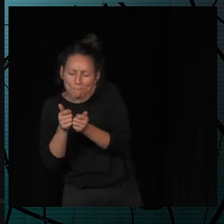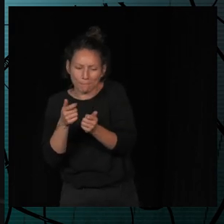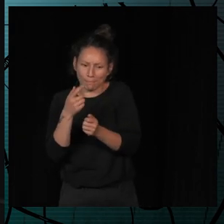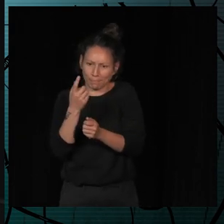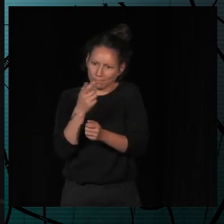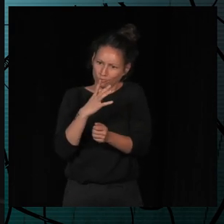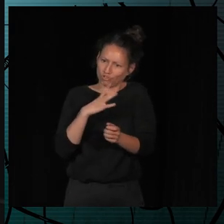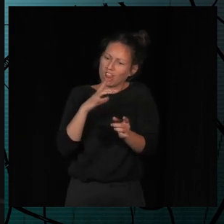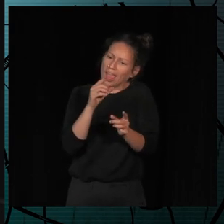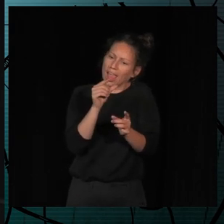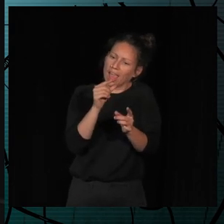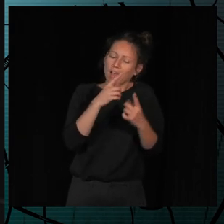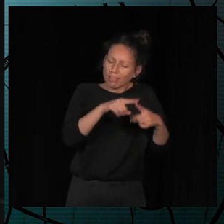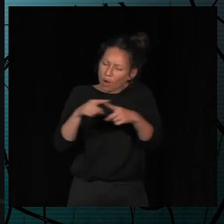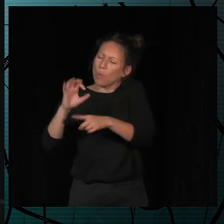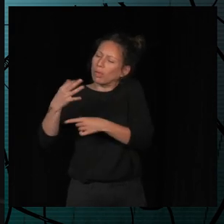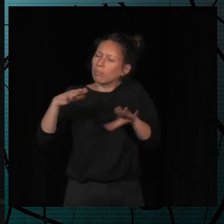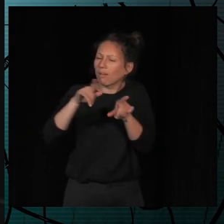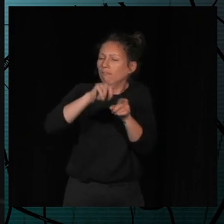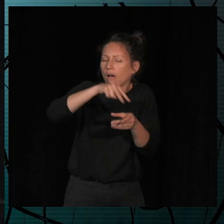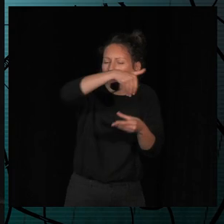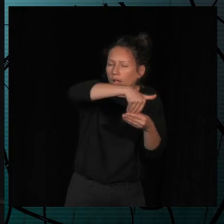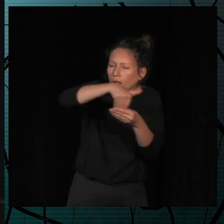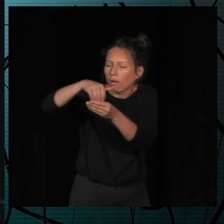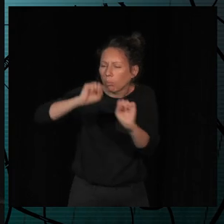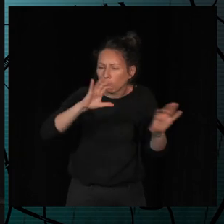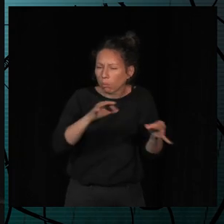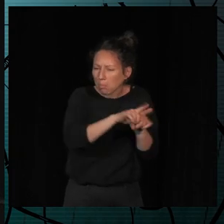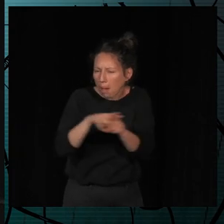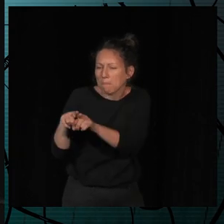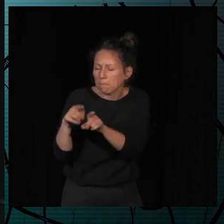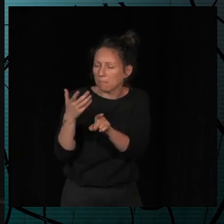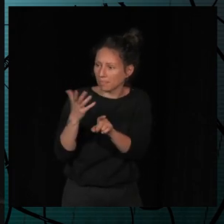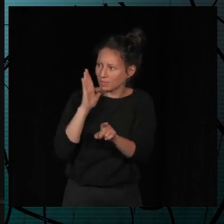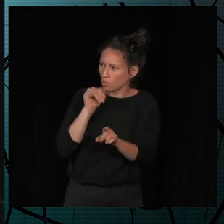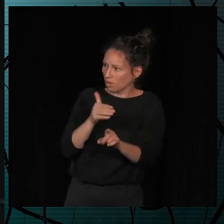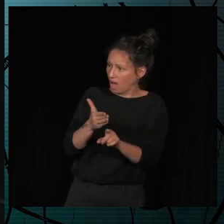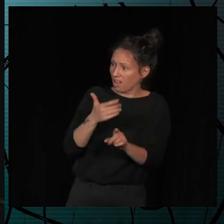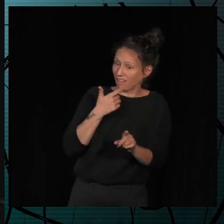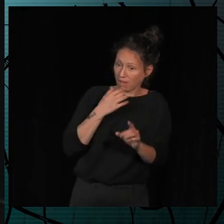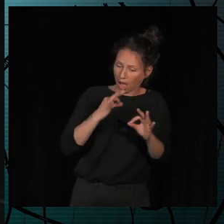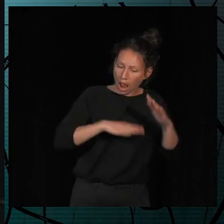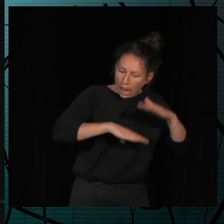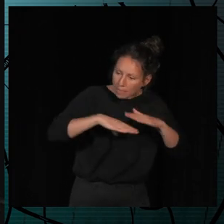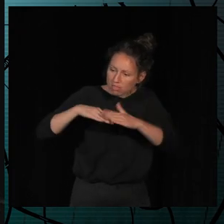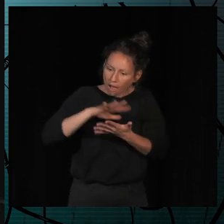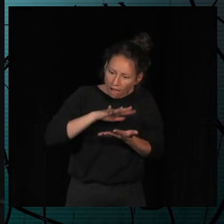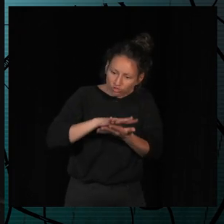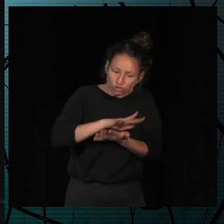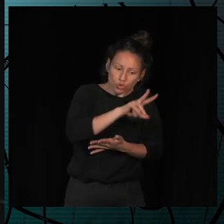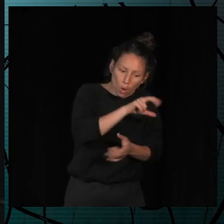euh pensiez euh respectivement sur ce type de dispositif qui a le mérite d'être facile